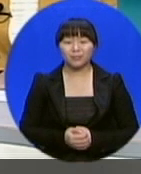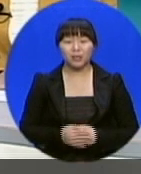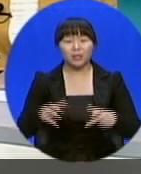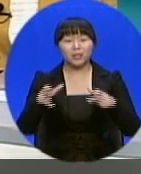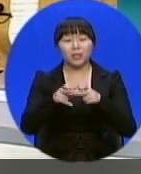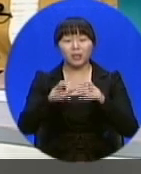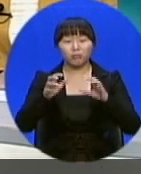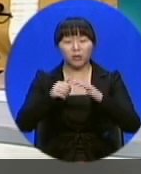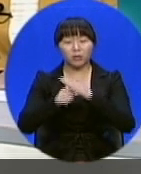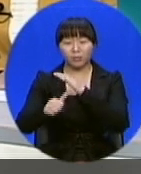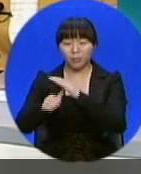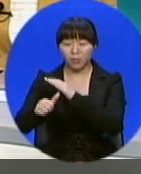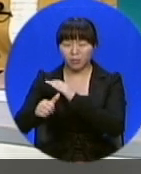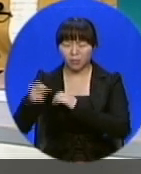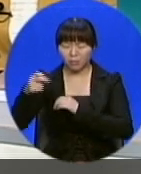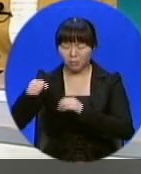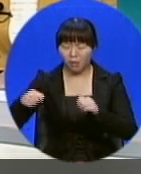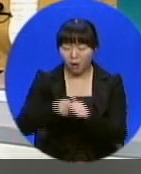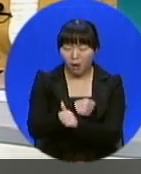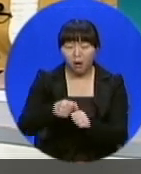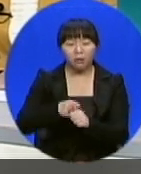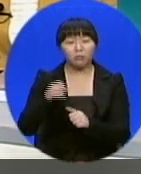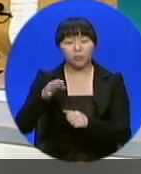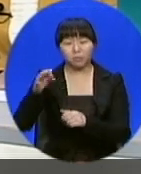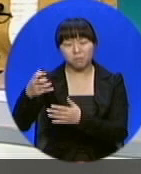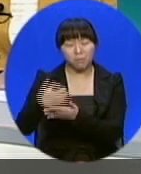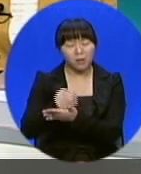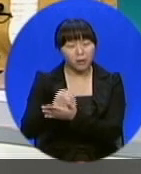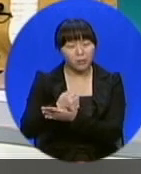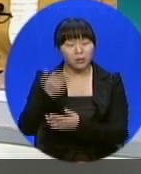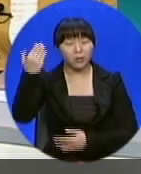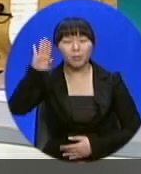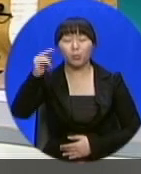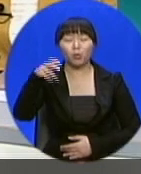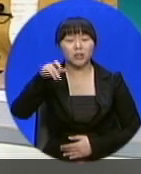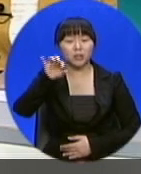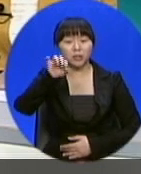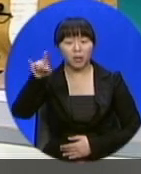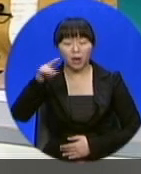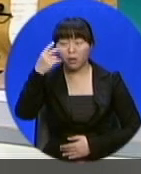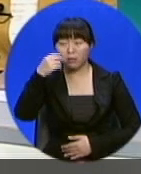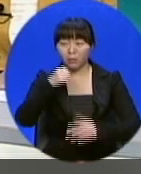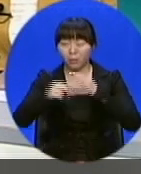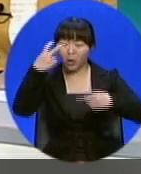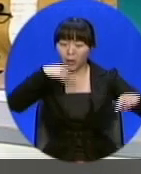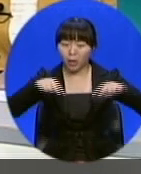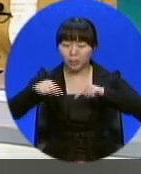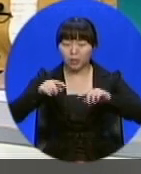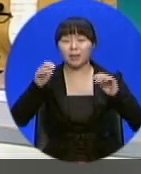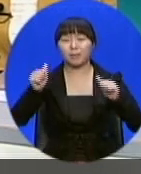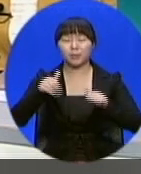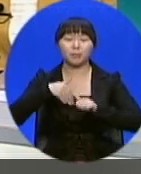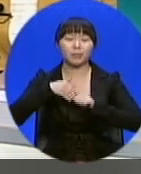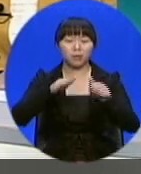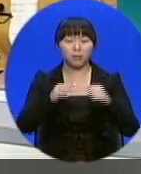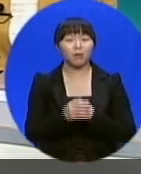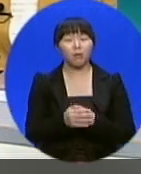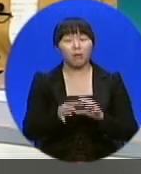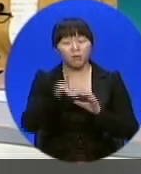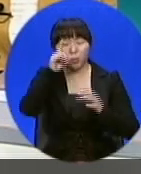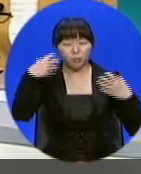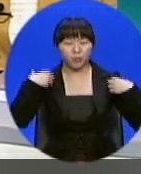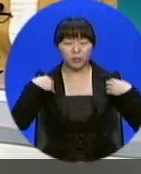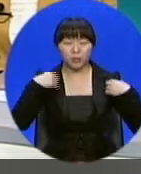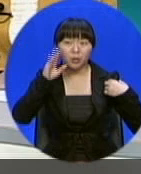장애인 국가대표 선수를 상습적으로 때리고 금품을 빼앗은 전 보차 대표팀 감독이 재판에 넘겨졌습니다. 관계당국은